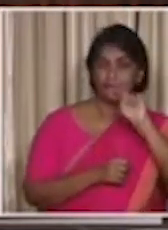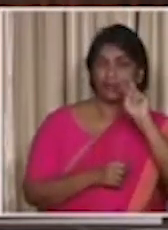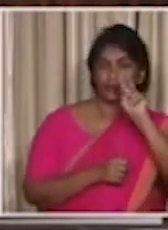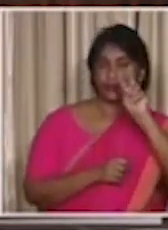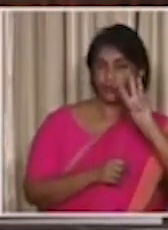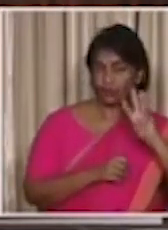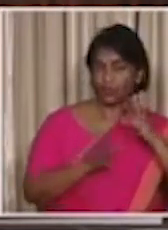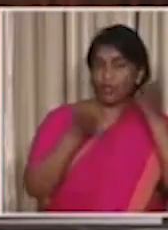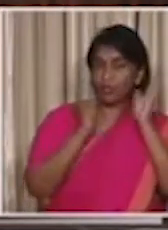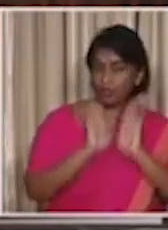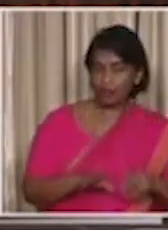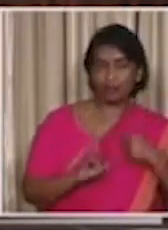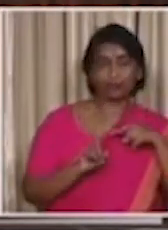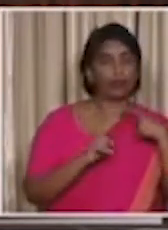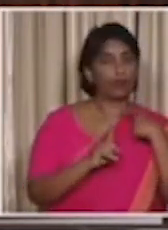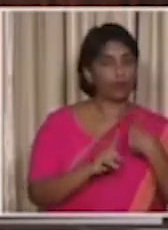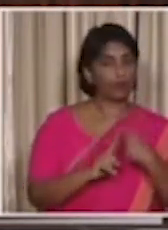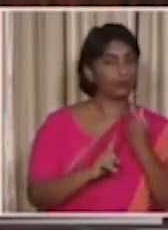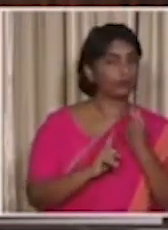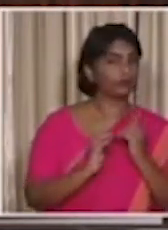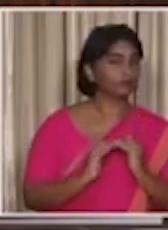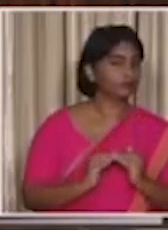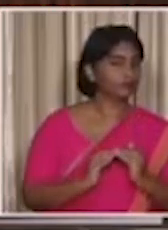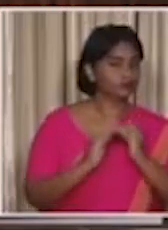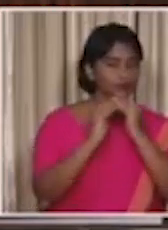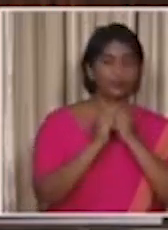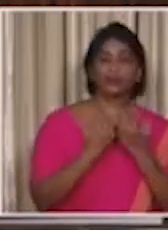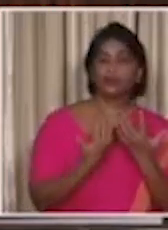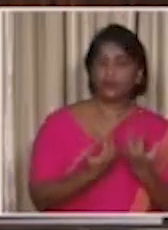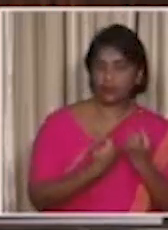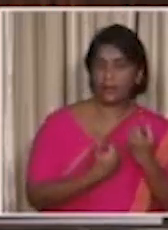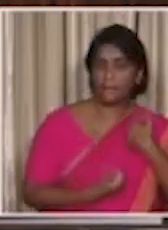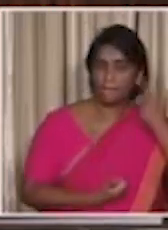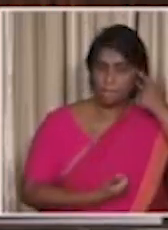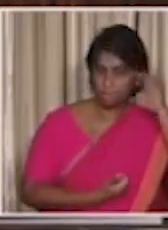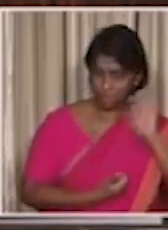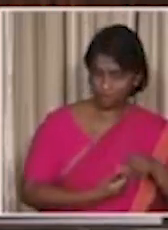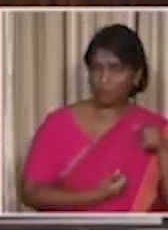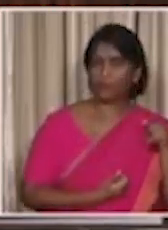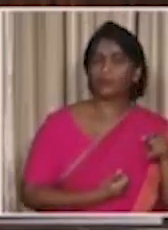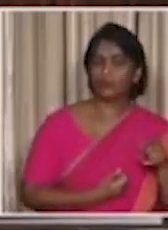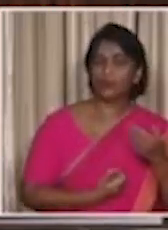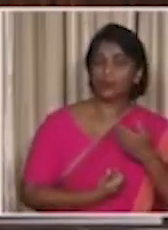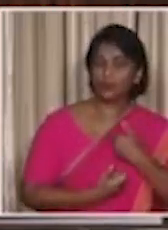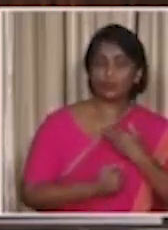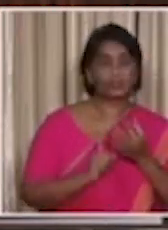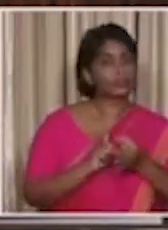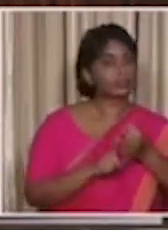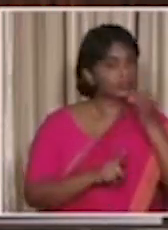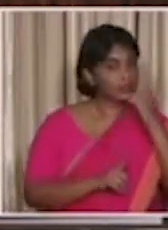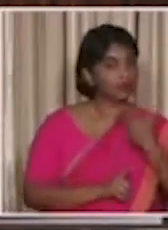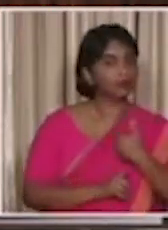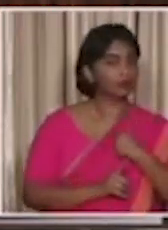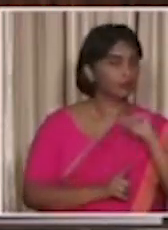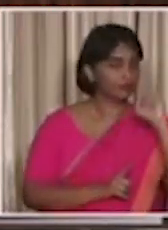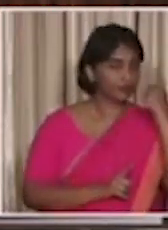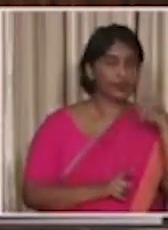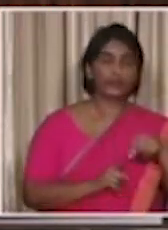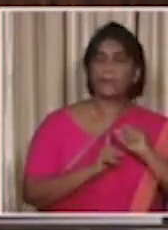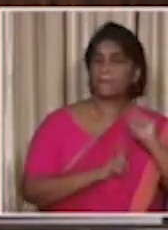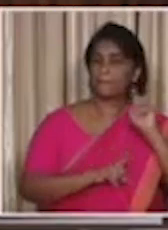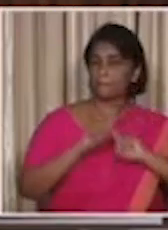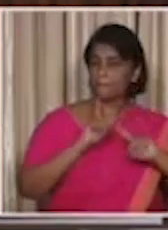2023 අවසානයේදී ධන ආර්ථික වර්ධනයක් ලබා ගැනීමට අපේක්ෂා කරනවා මම ජනාධිපති ලෙස මුලින්ම මේ